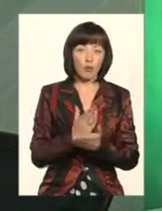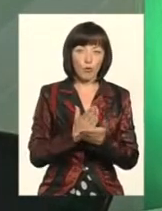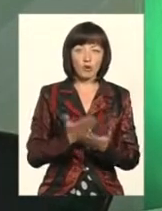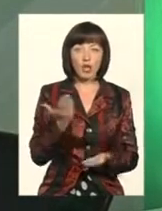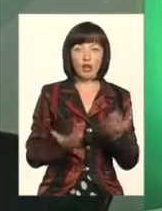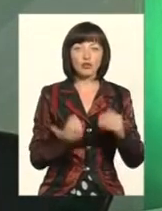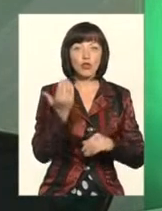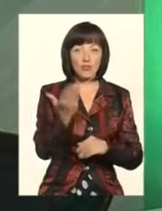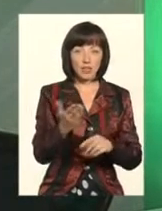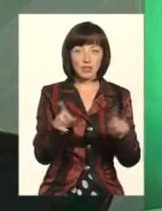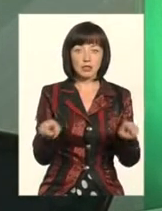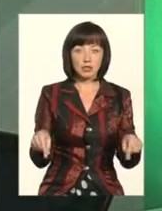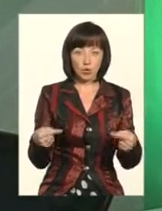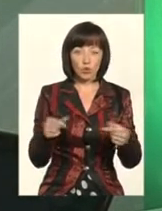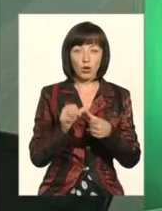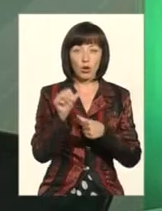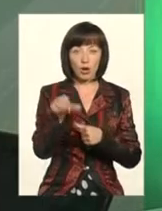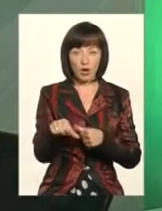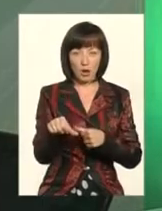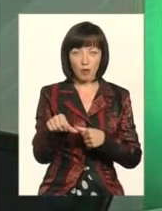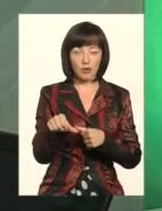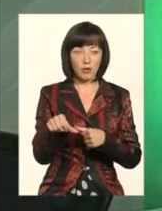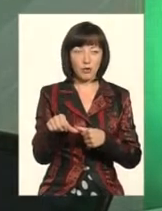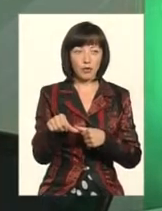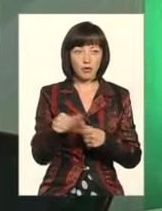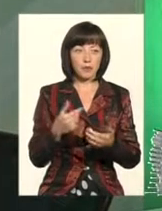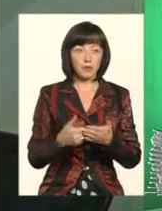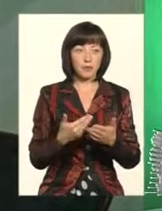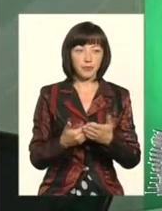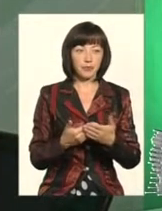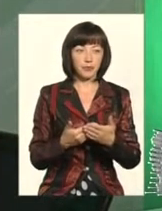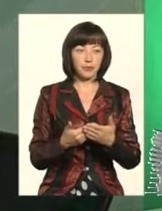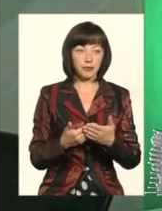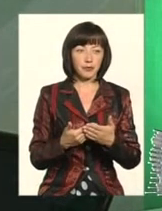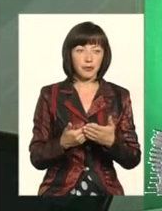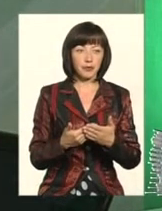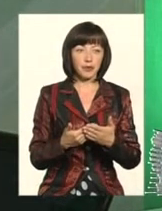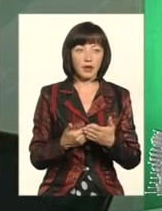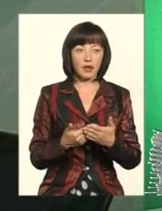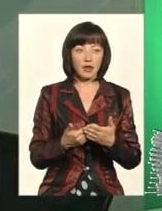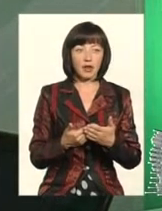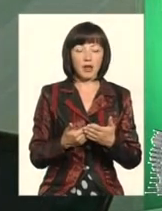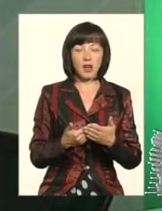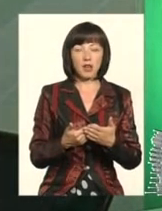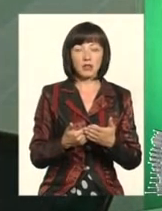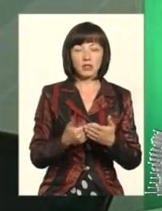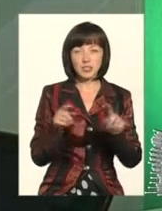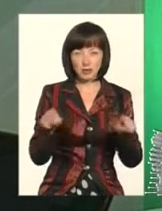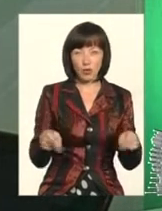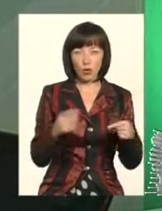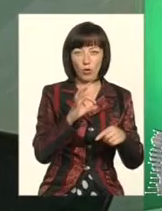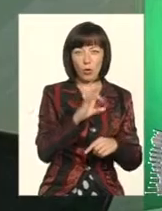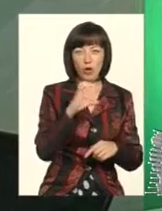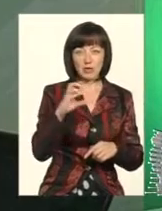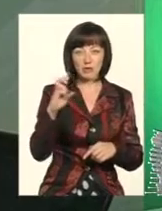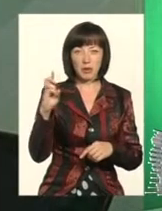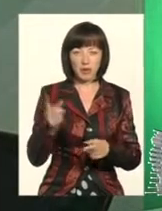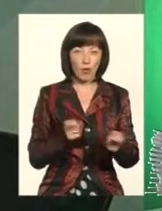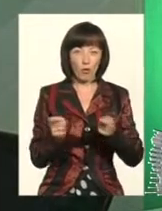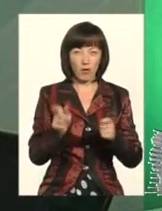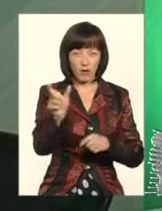Якщо ви створите окремо, вийдете, ну, будемо казати, з підпорядкування ЖЕКу, оберете